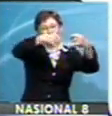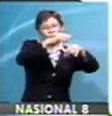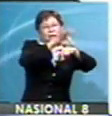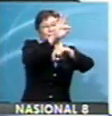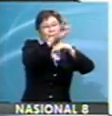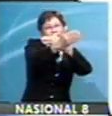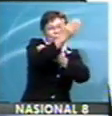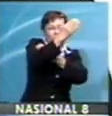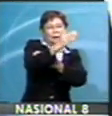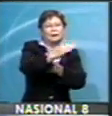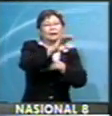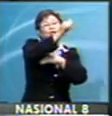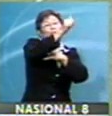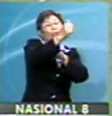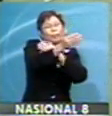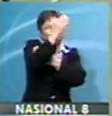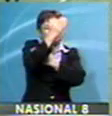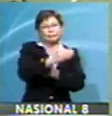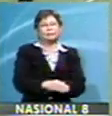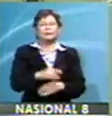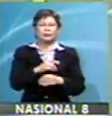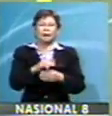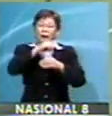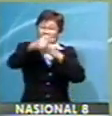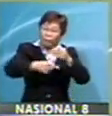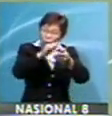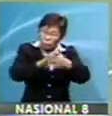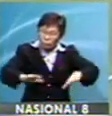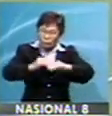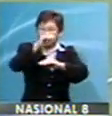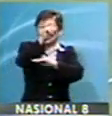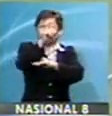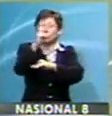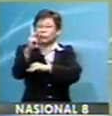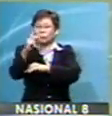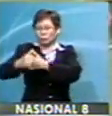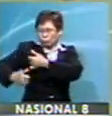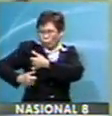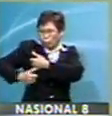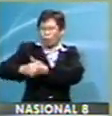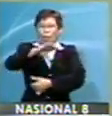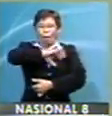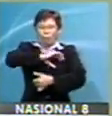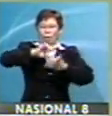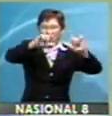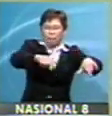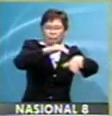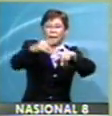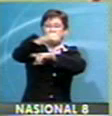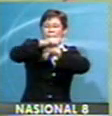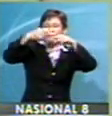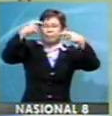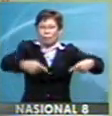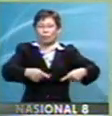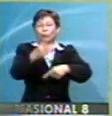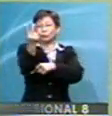9 pagi 10 pagi berhubung soal keselamatan lebih 1000 anggota keselamatan akan ditempatkan pada hari perlawanan manakala